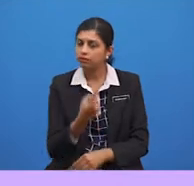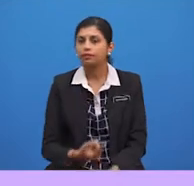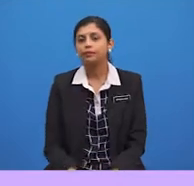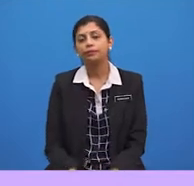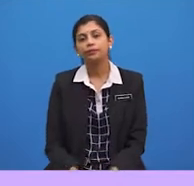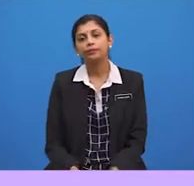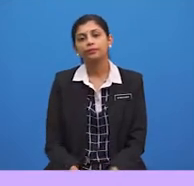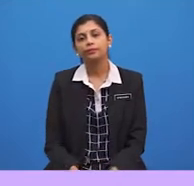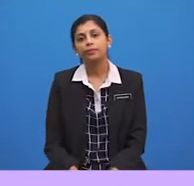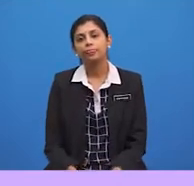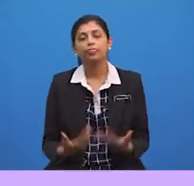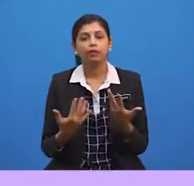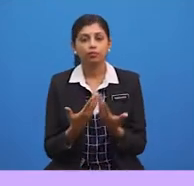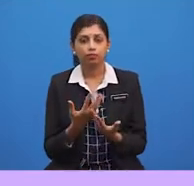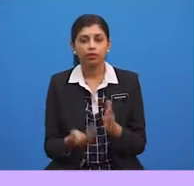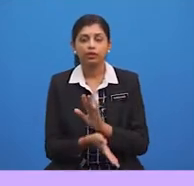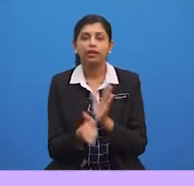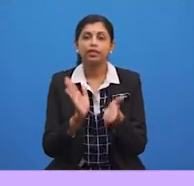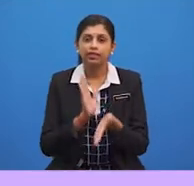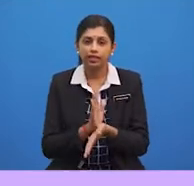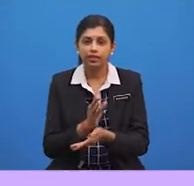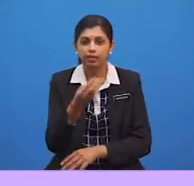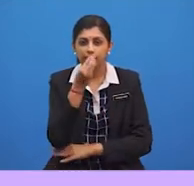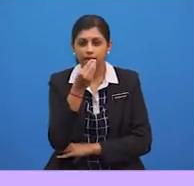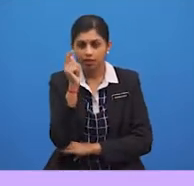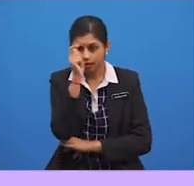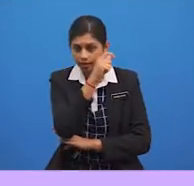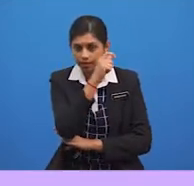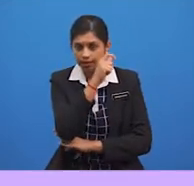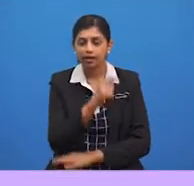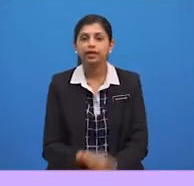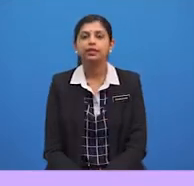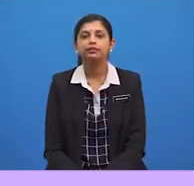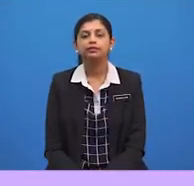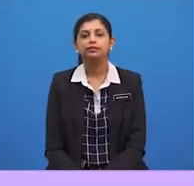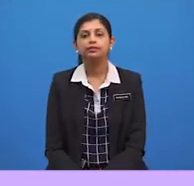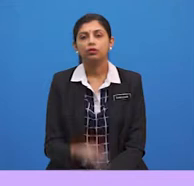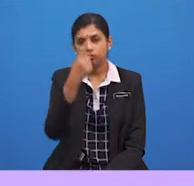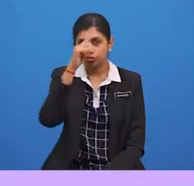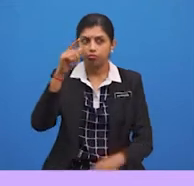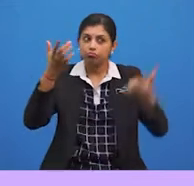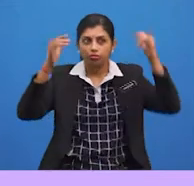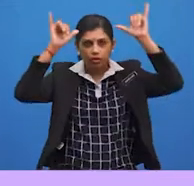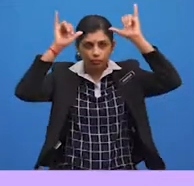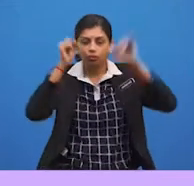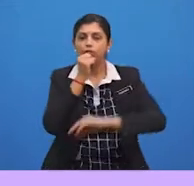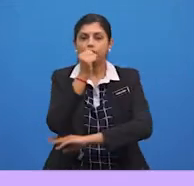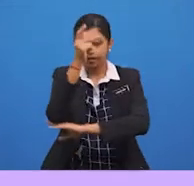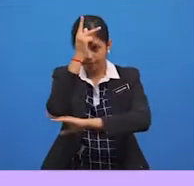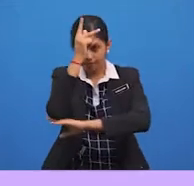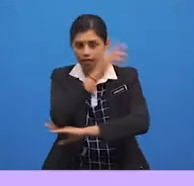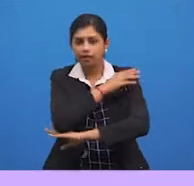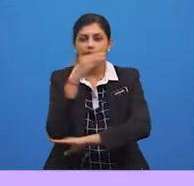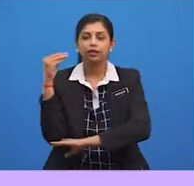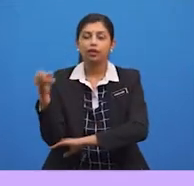Rumput ini dijadikan makanan ternakan seperti lembu, kambing